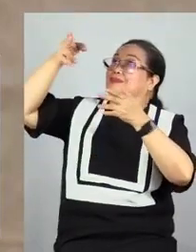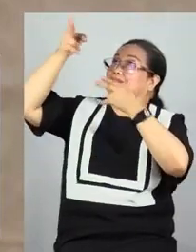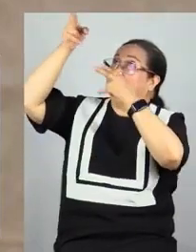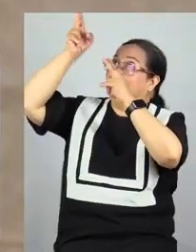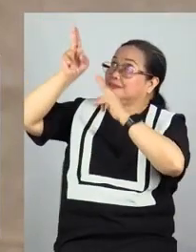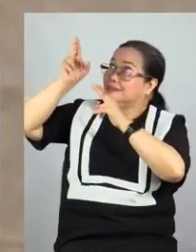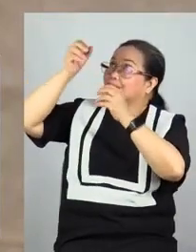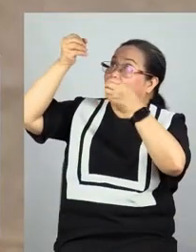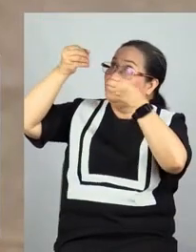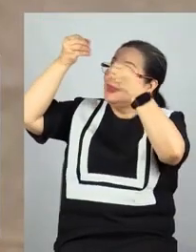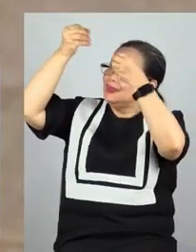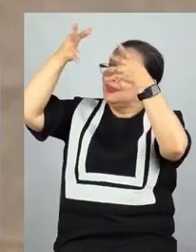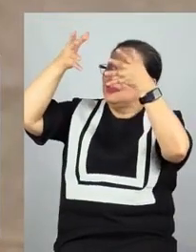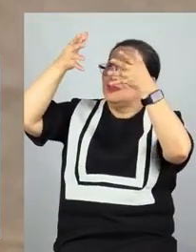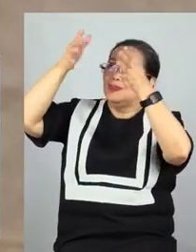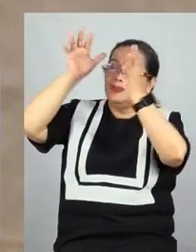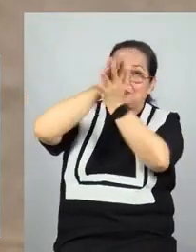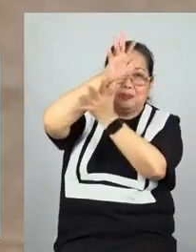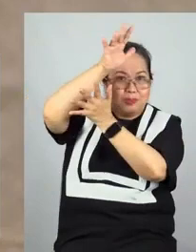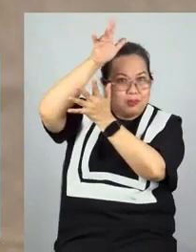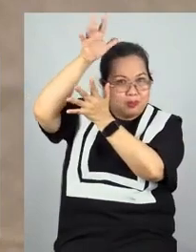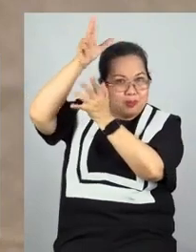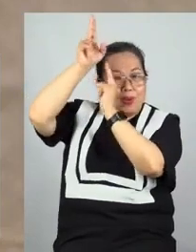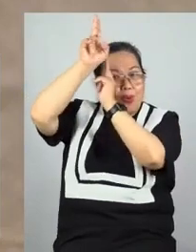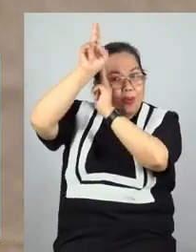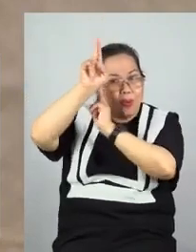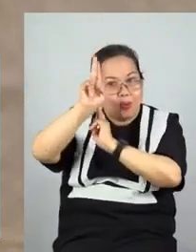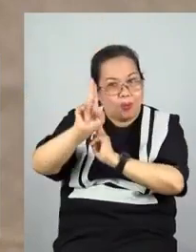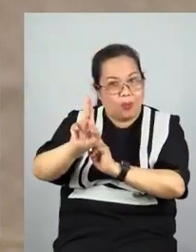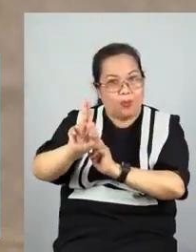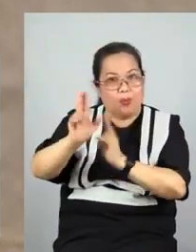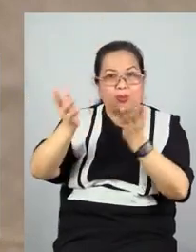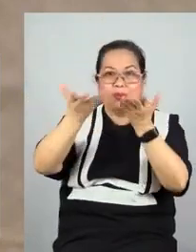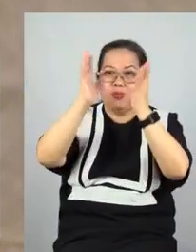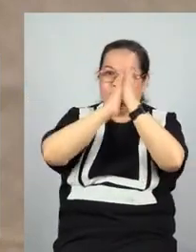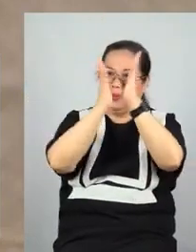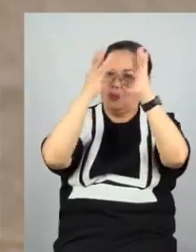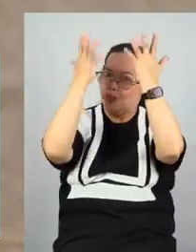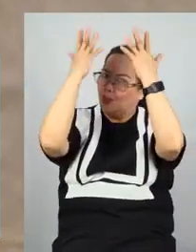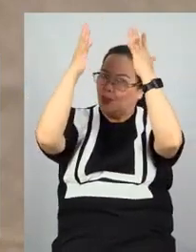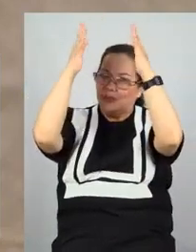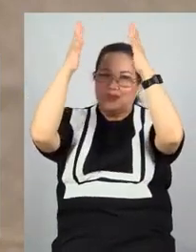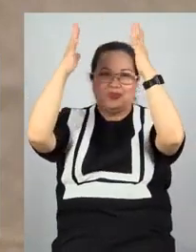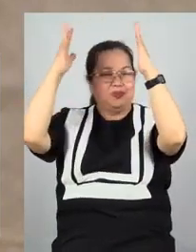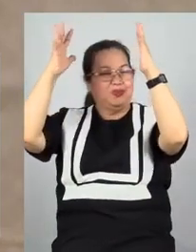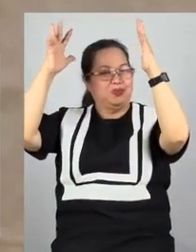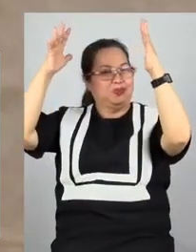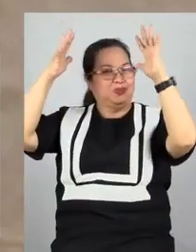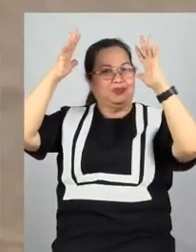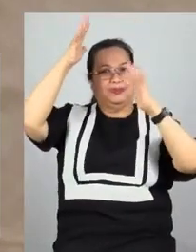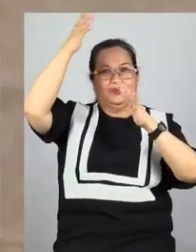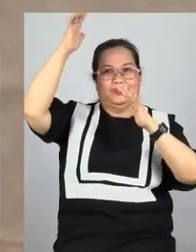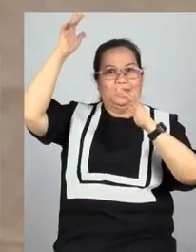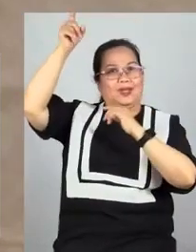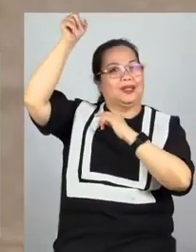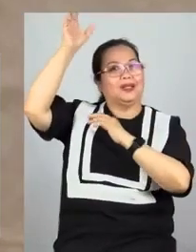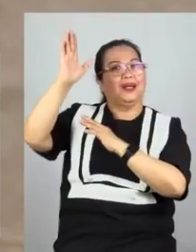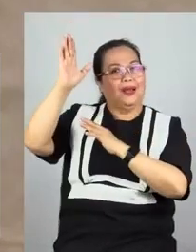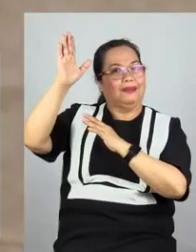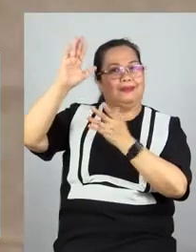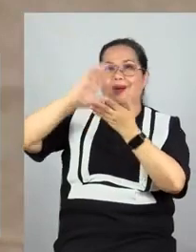nabulol na ako. Pinarangalan na isang malwalhating